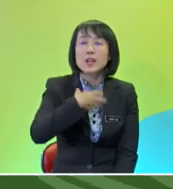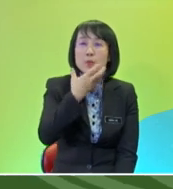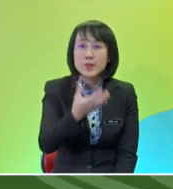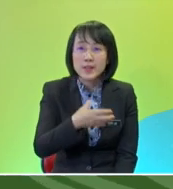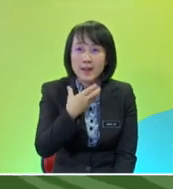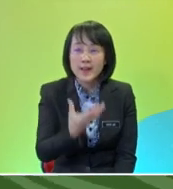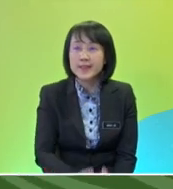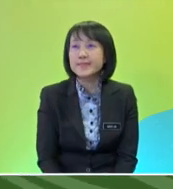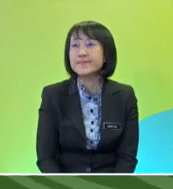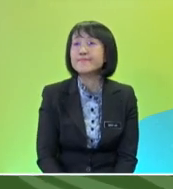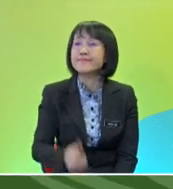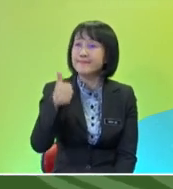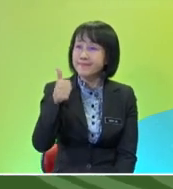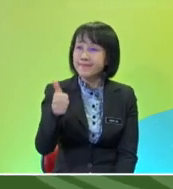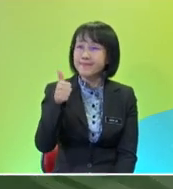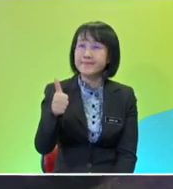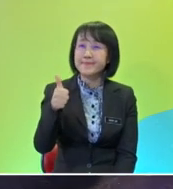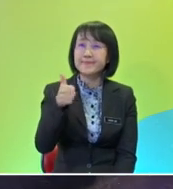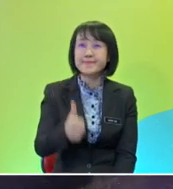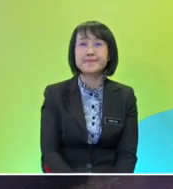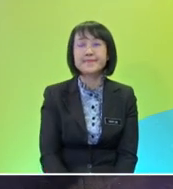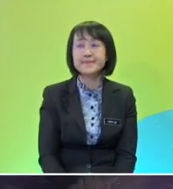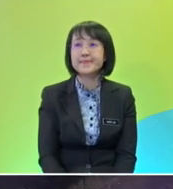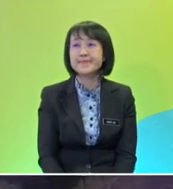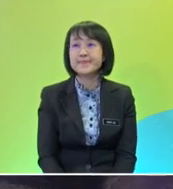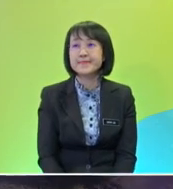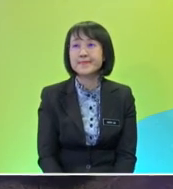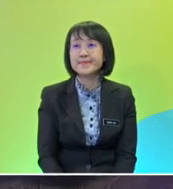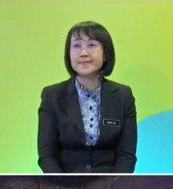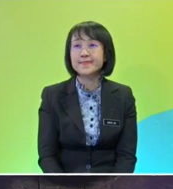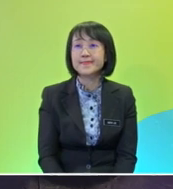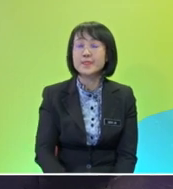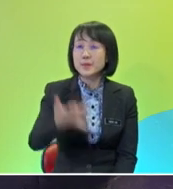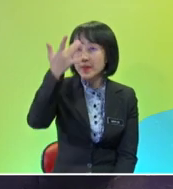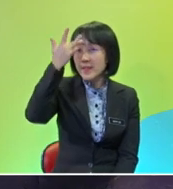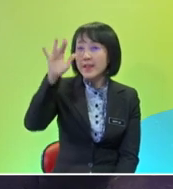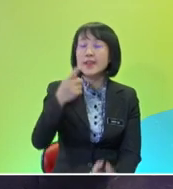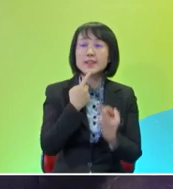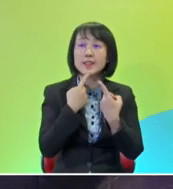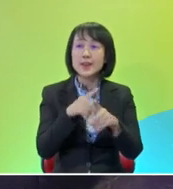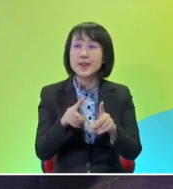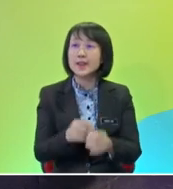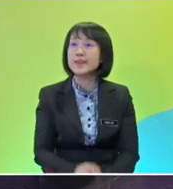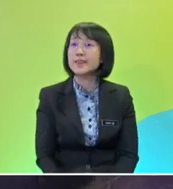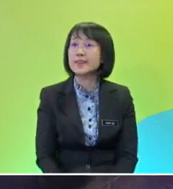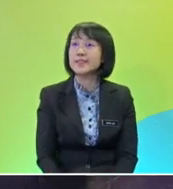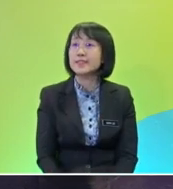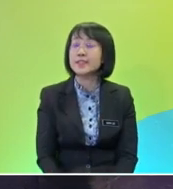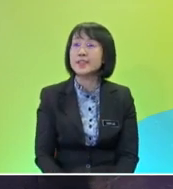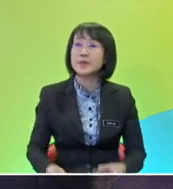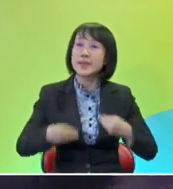Loya dan muntah. Bagus ke semua adik-adik kita hari ini? Yeah. Jadi disebabkan adik kita pandai menjawab, jadi kita nak